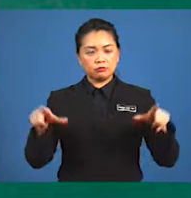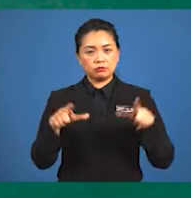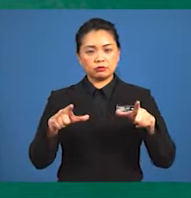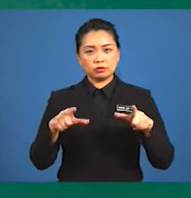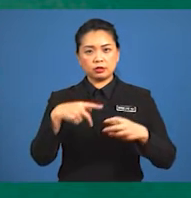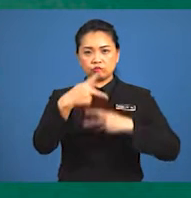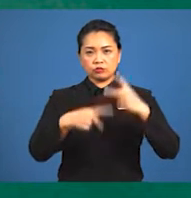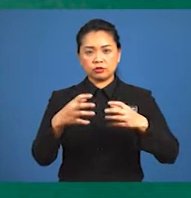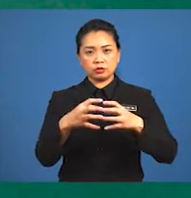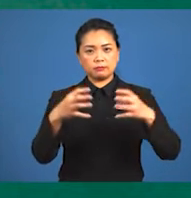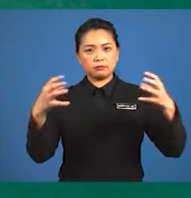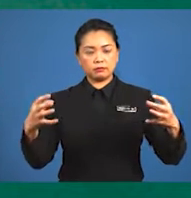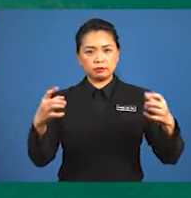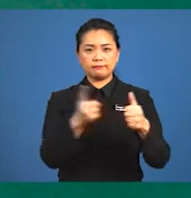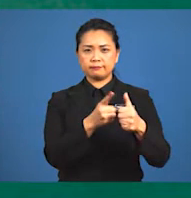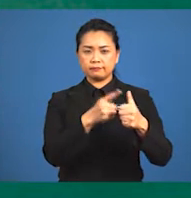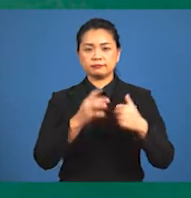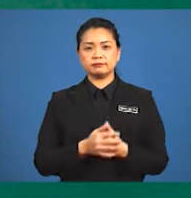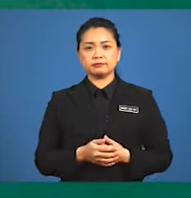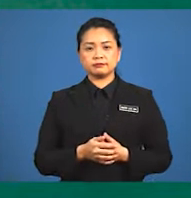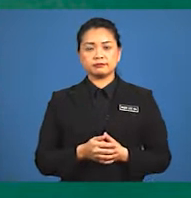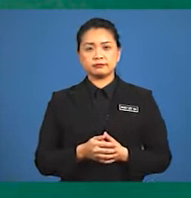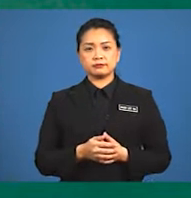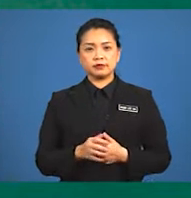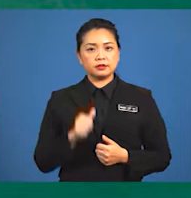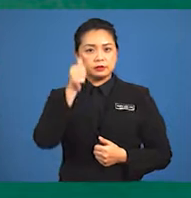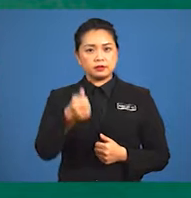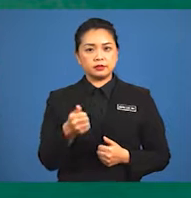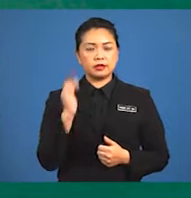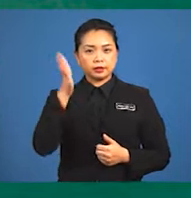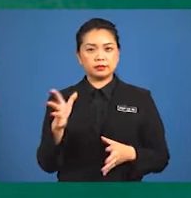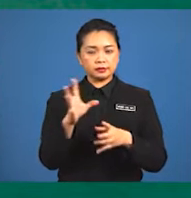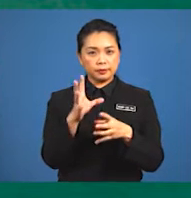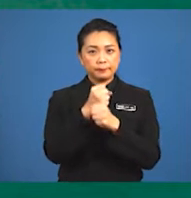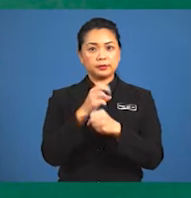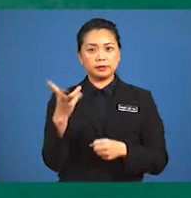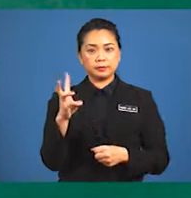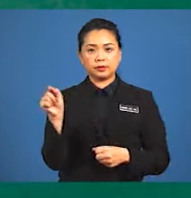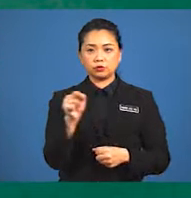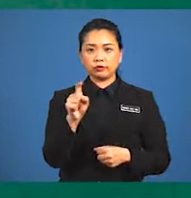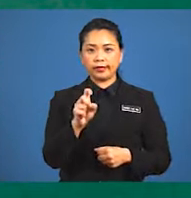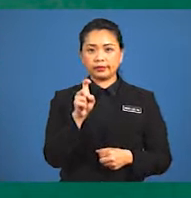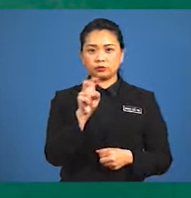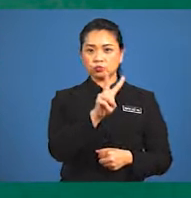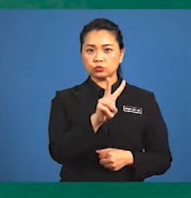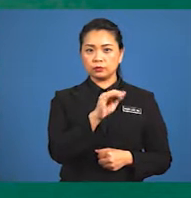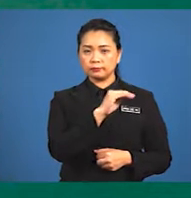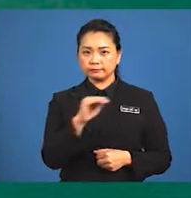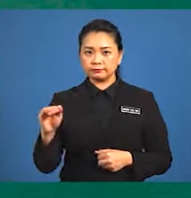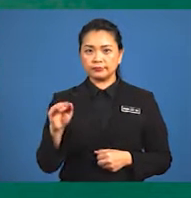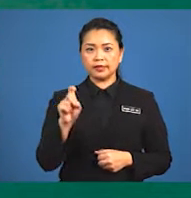lakukan proses kembangan terlebih dahulu. Anda akan dapat 16 tolak X kuasa